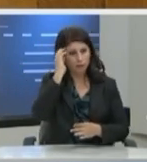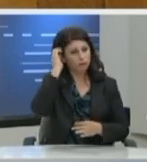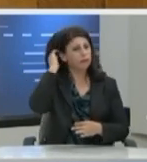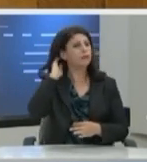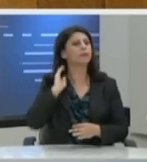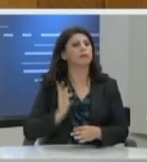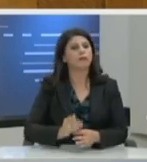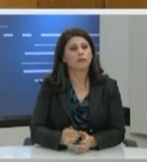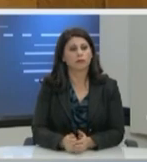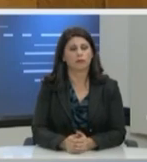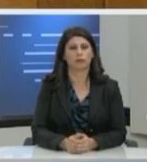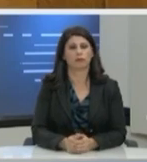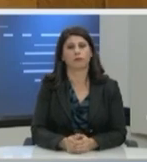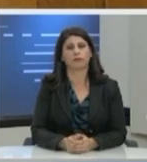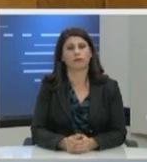ότι κάνει